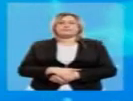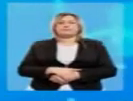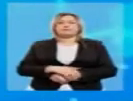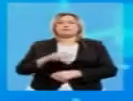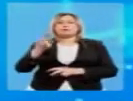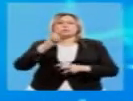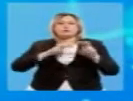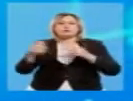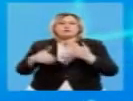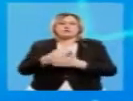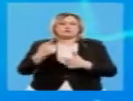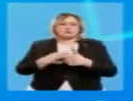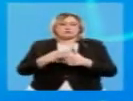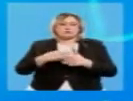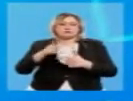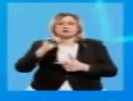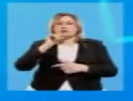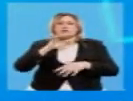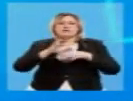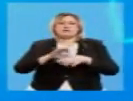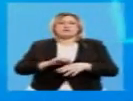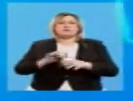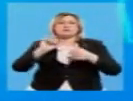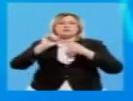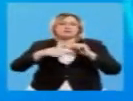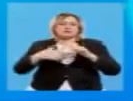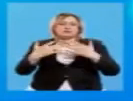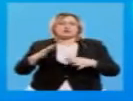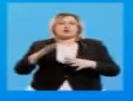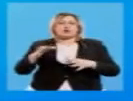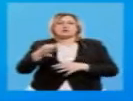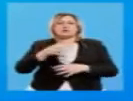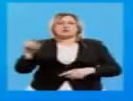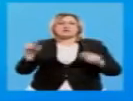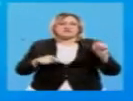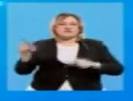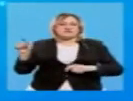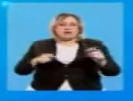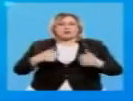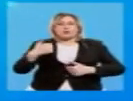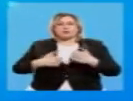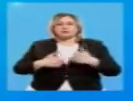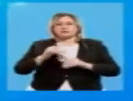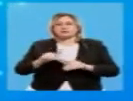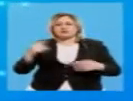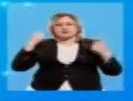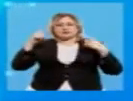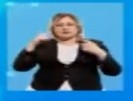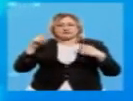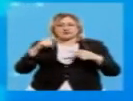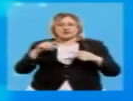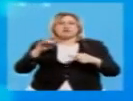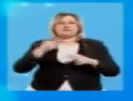Қостанайда «Армандастар» шығармашылық фестивалі өтті. Дәстүрге айналған іс-шараға қатысушылар қатар көбейген. Биыл өнер байқауында он ұжым бақ